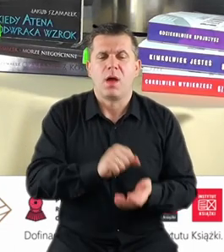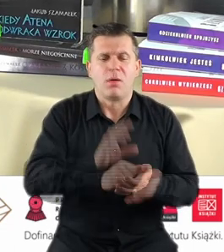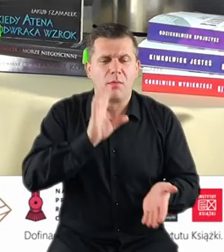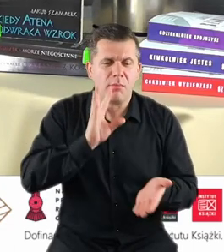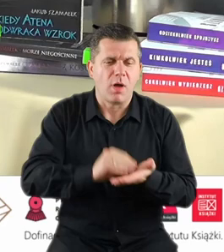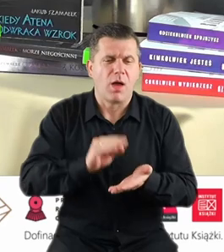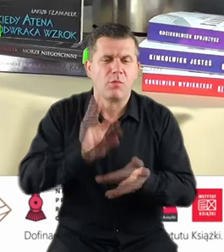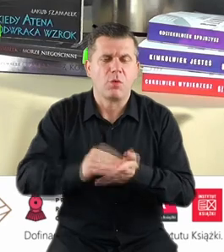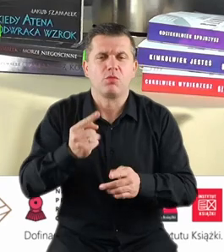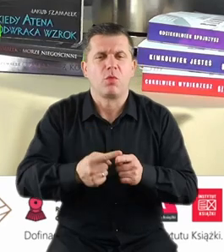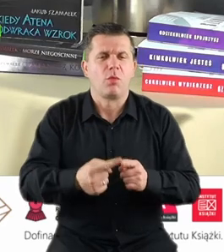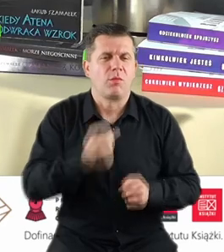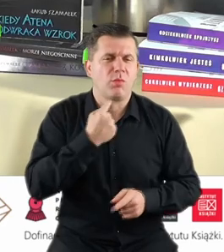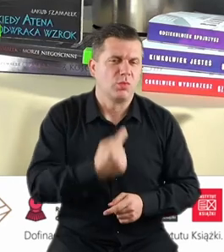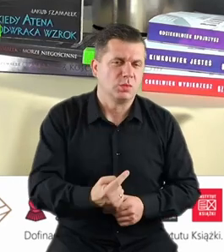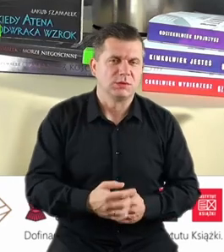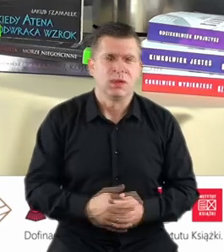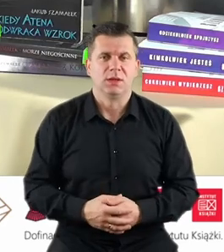powtarzane